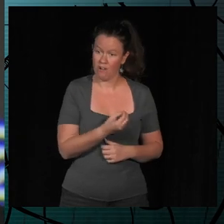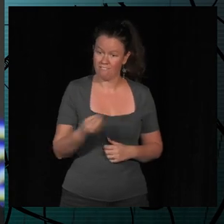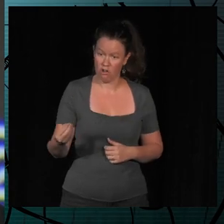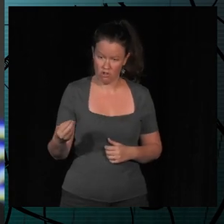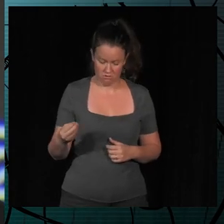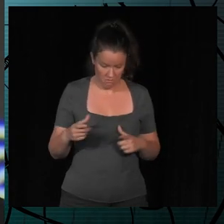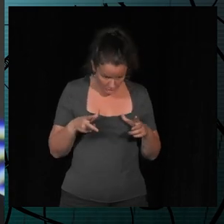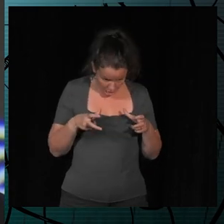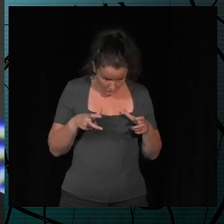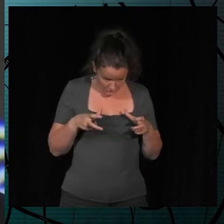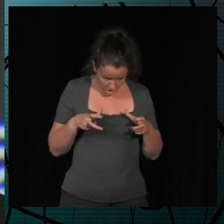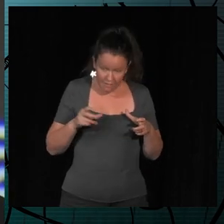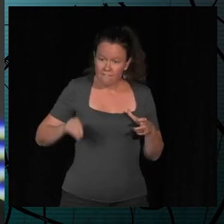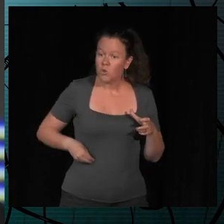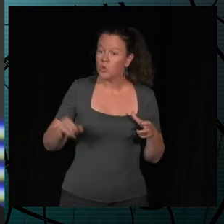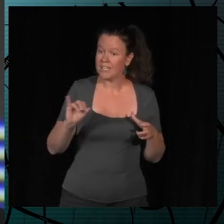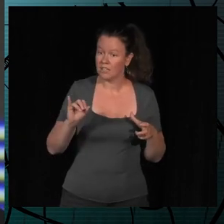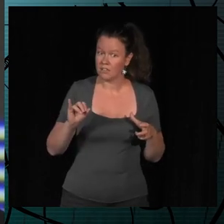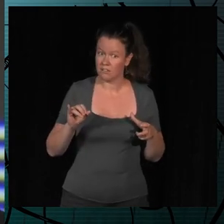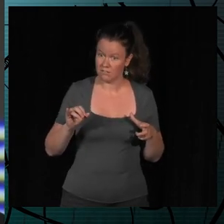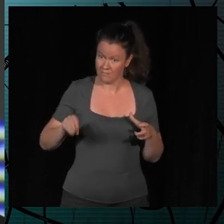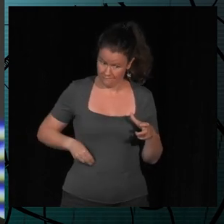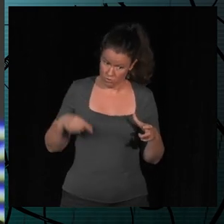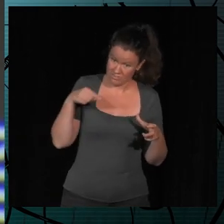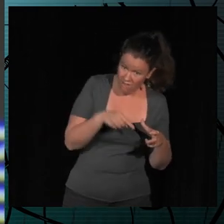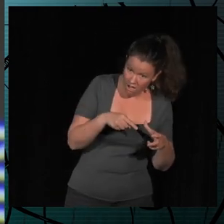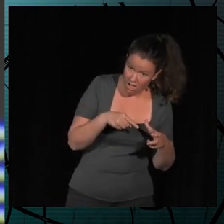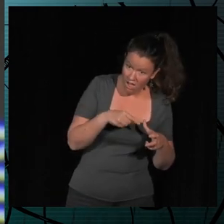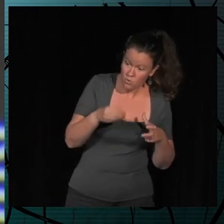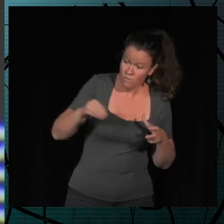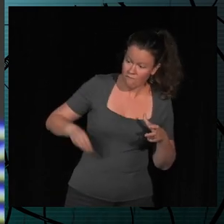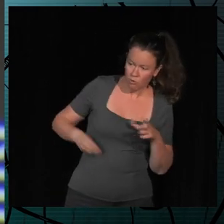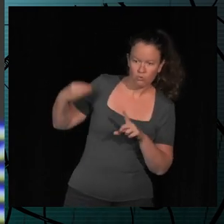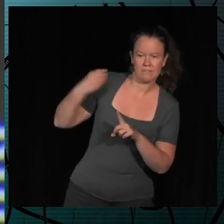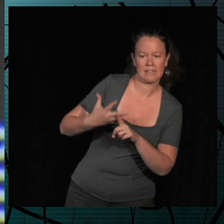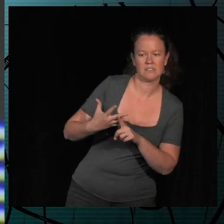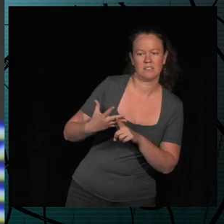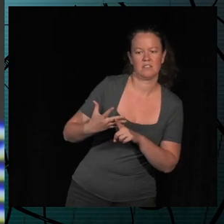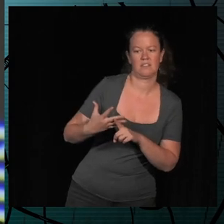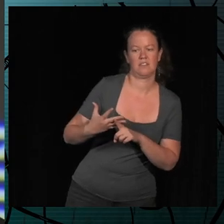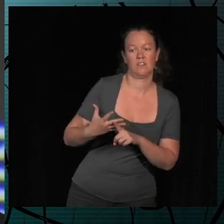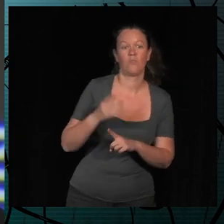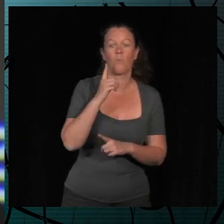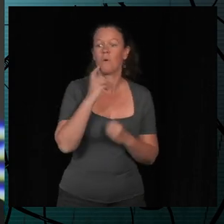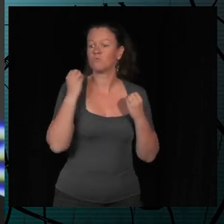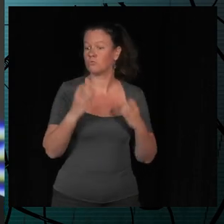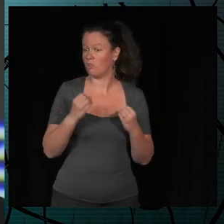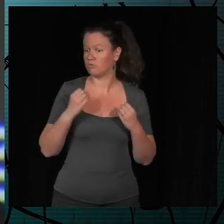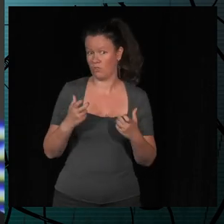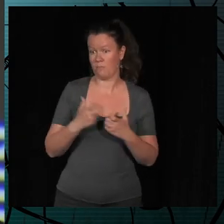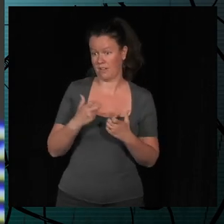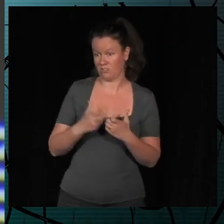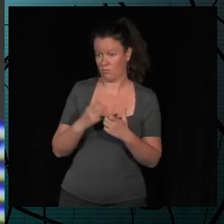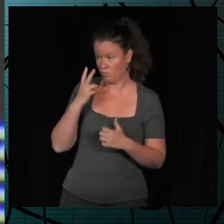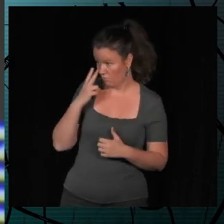tablette alors là quand on commence à à se préoccuper de ce qui s'est passé on s'aperçoit que très souvent il y a eu des changements